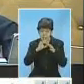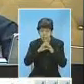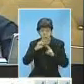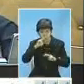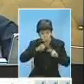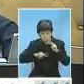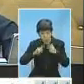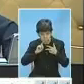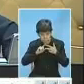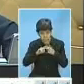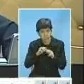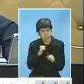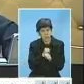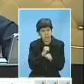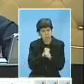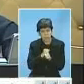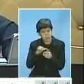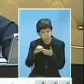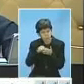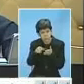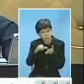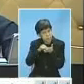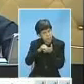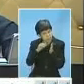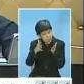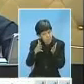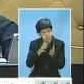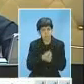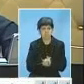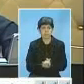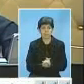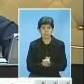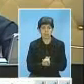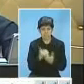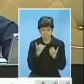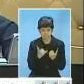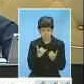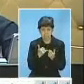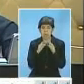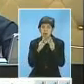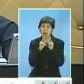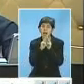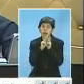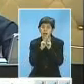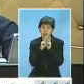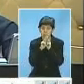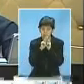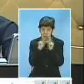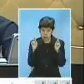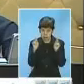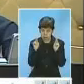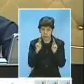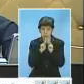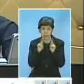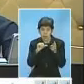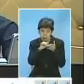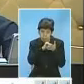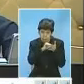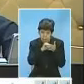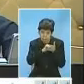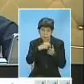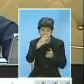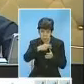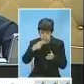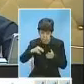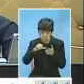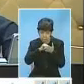ารณาว่าท่านไม่ได้แปรยติไว้นะครับประเด็นคือคณะกรรมการเนี่ยเขาไปแก้ไขถ้อย